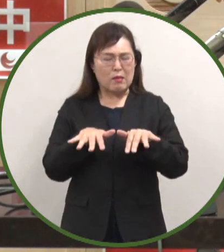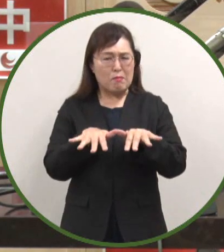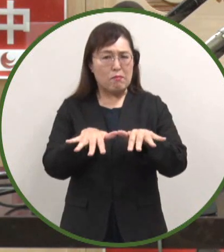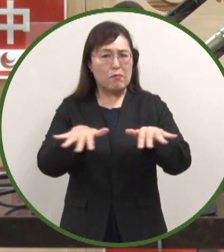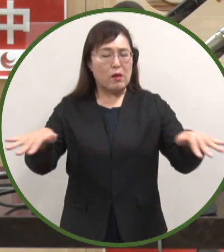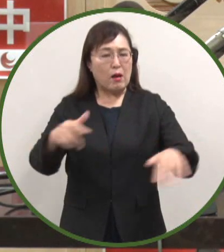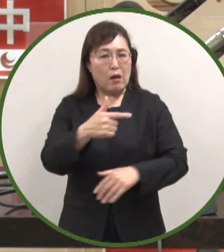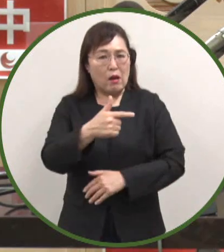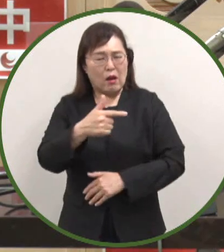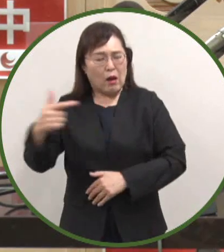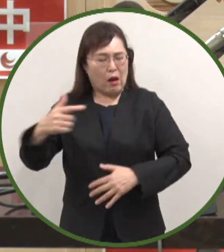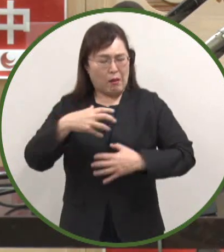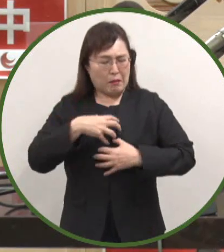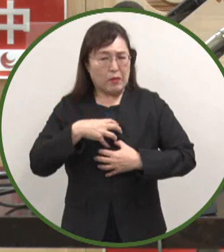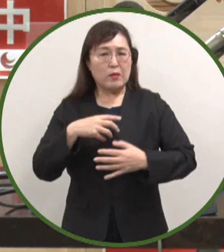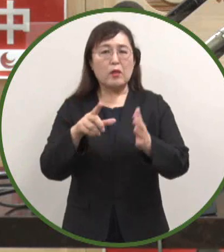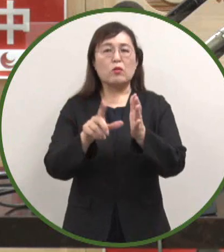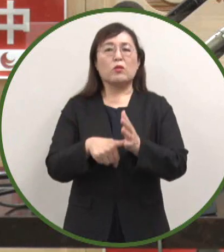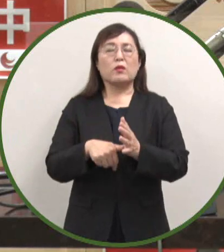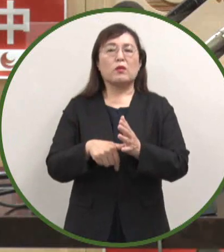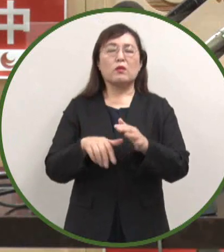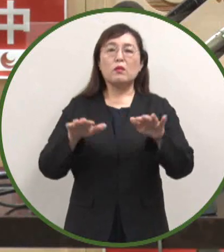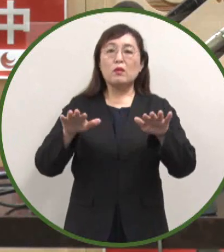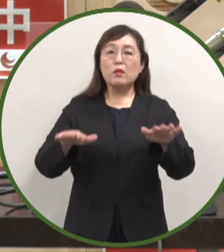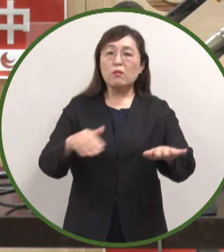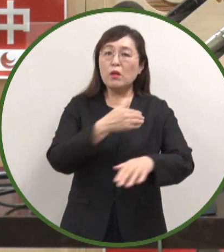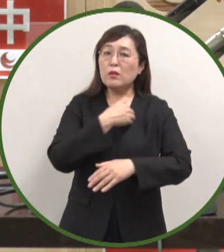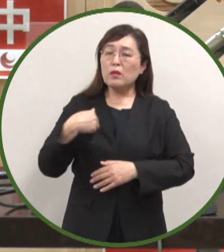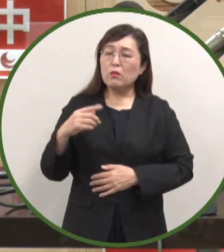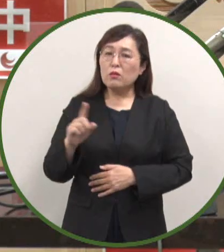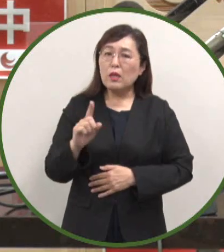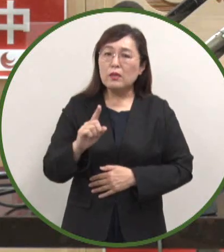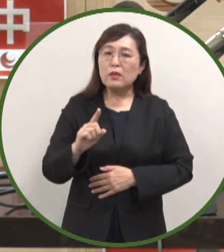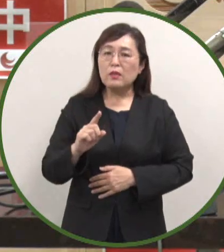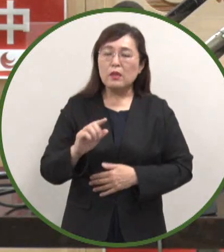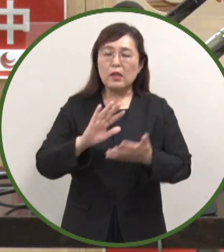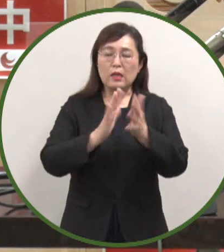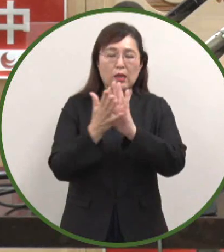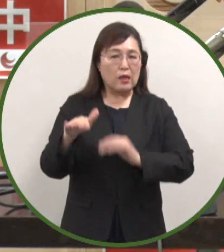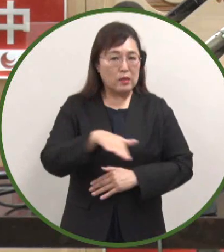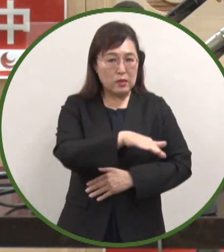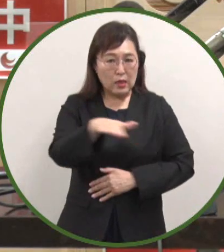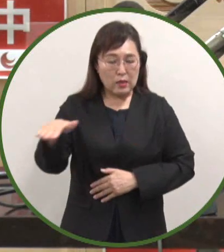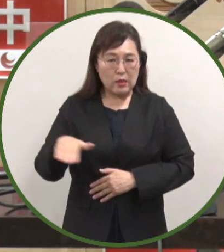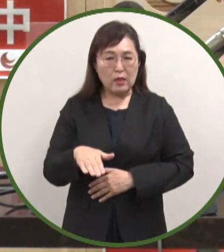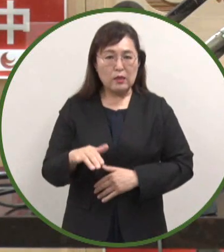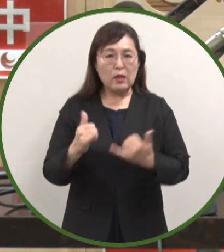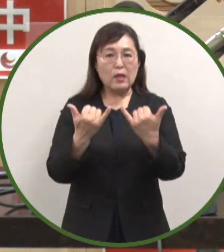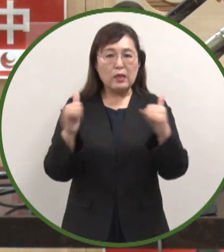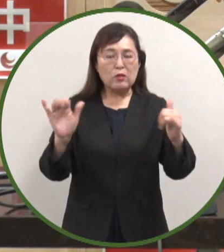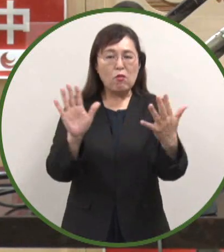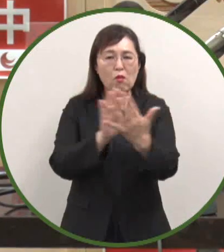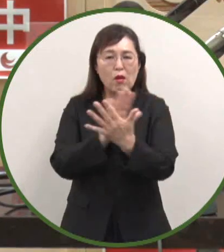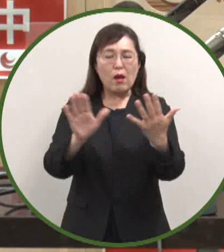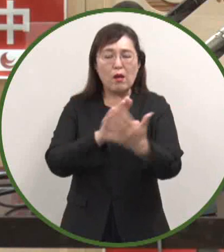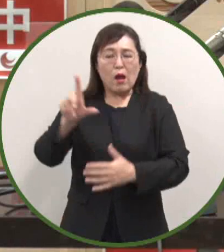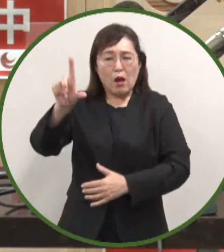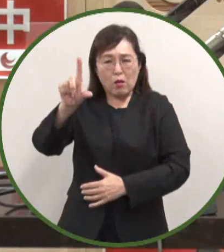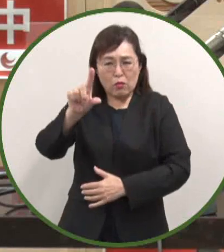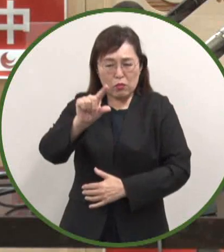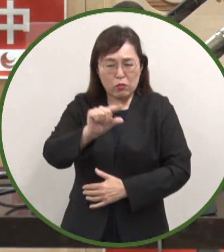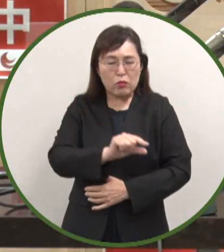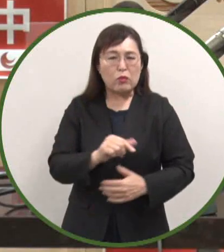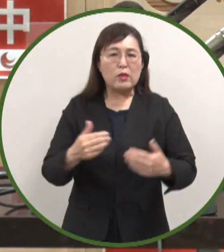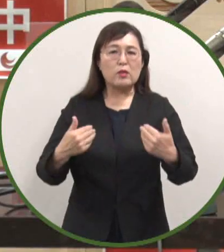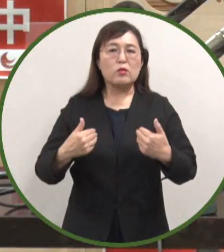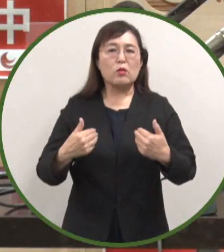ています。今できることは全県で人手を最小限にすることであります。